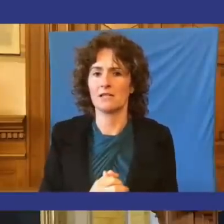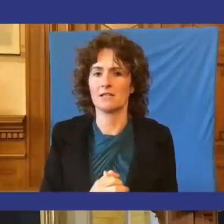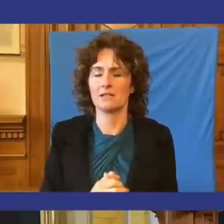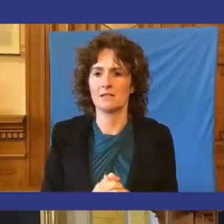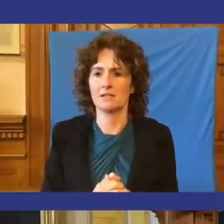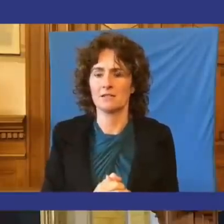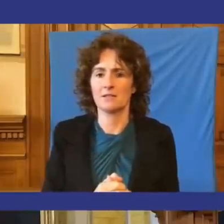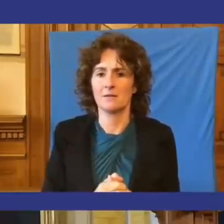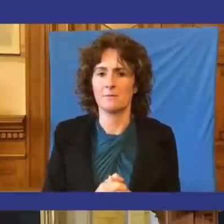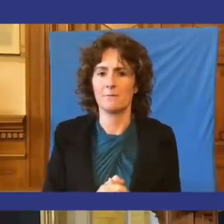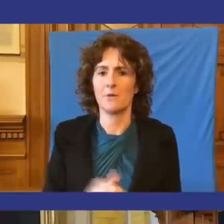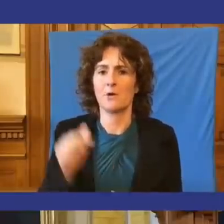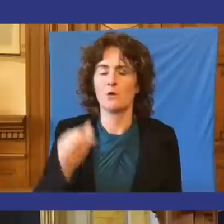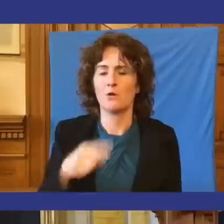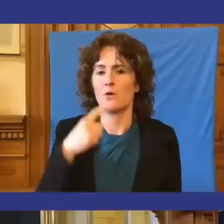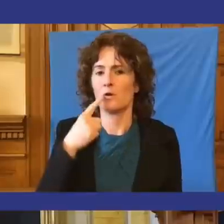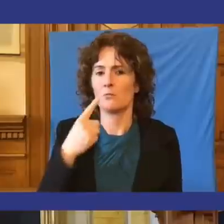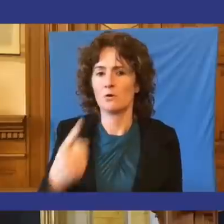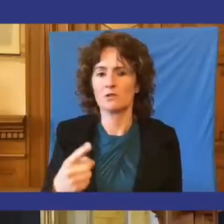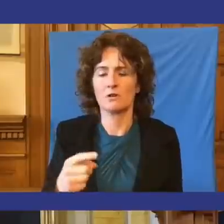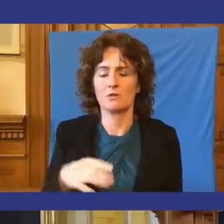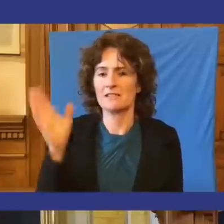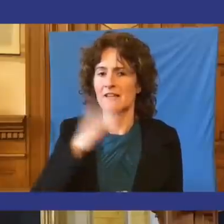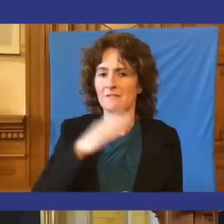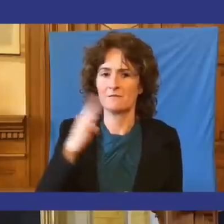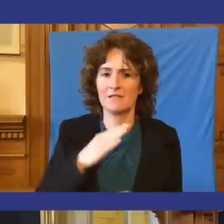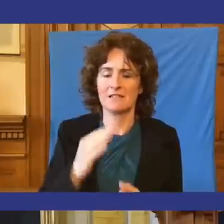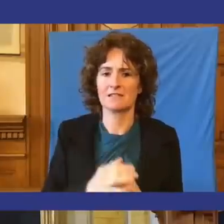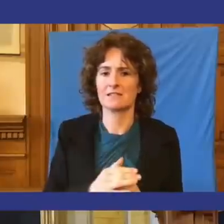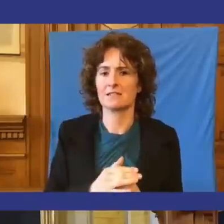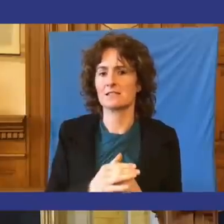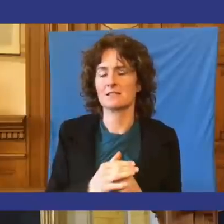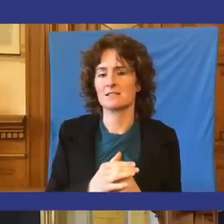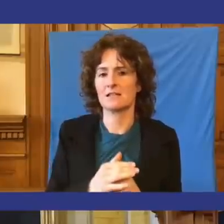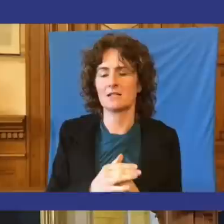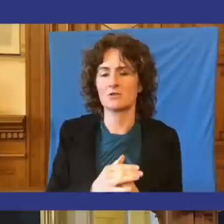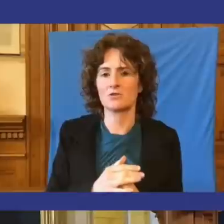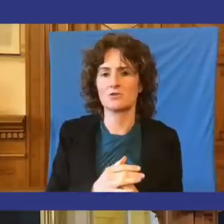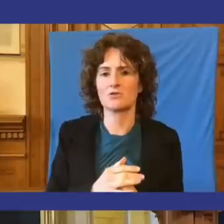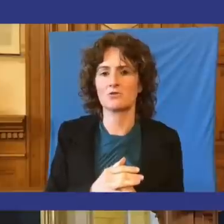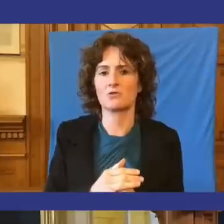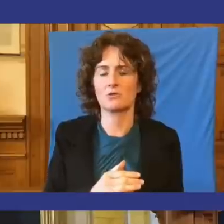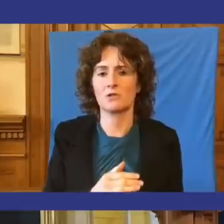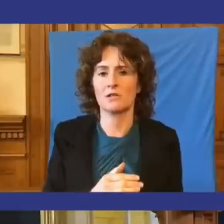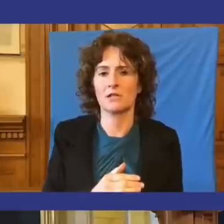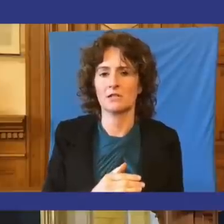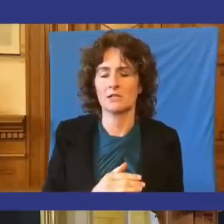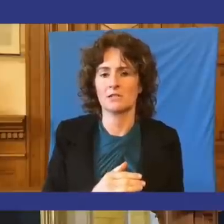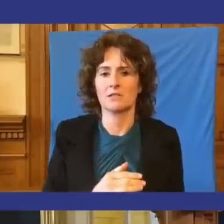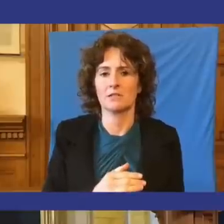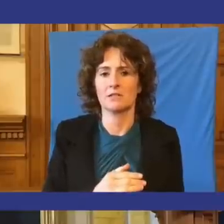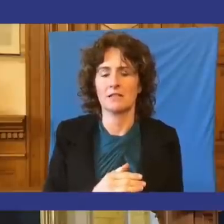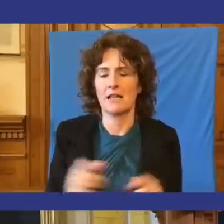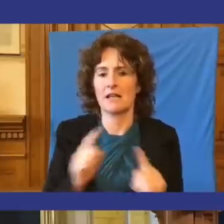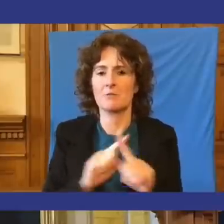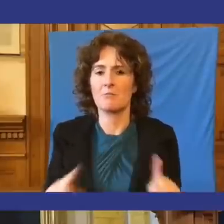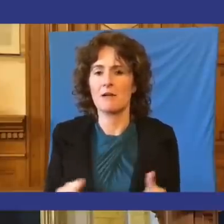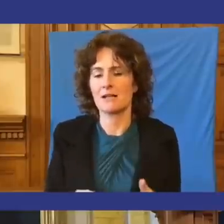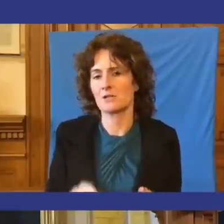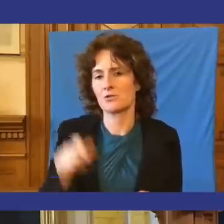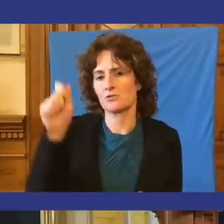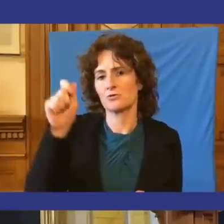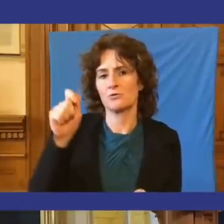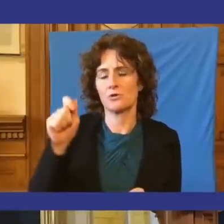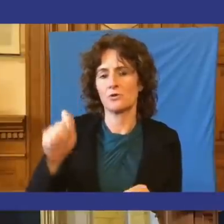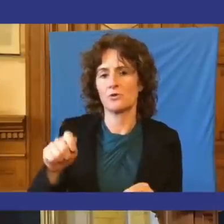azt állította, hogy nem tud nem Fidesz. Azért ezt az öt vérfideszes jelöltet támogatta, mert nem tud egyetlen egyet se, aki nem ilyen. Ennentől kezdve